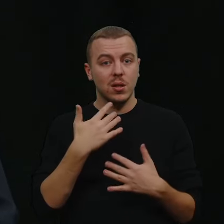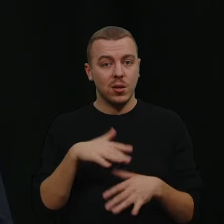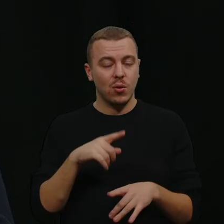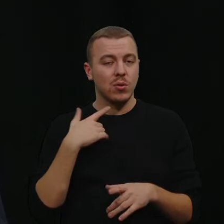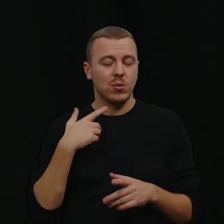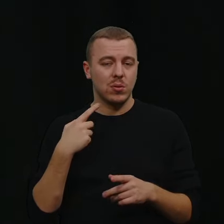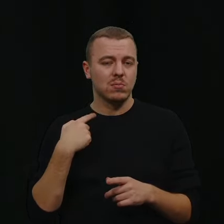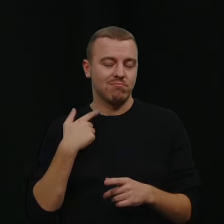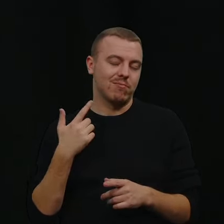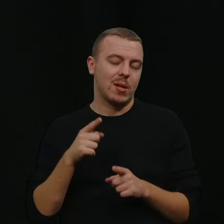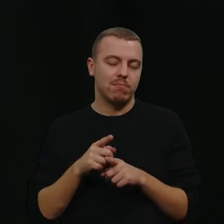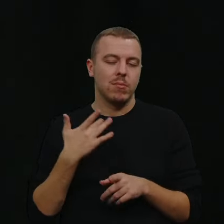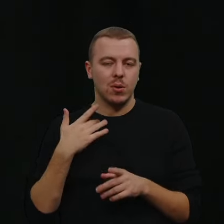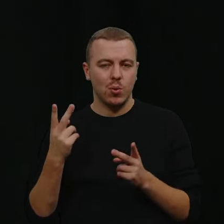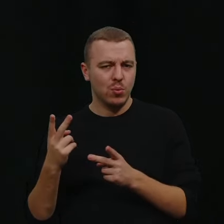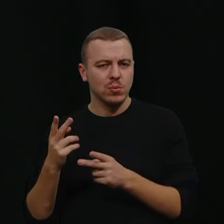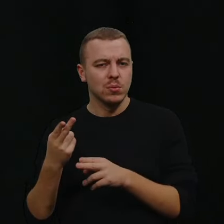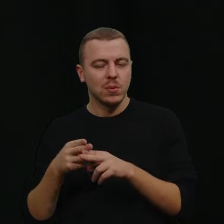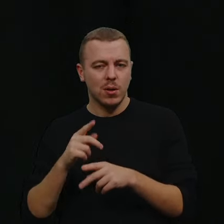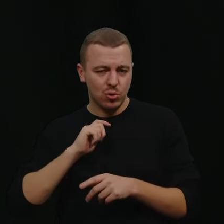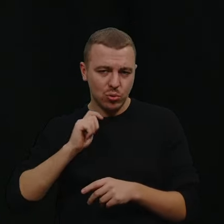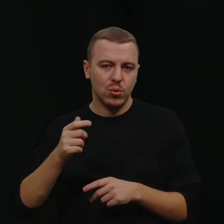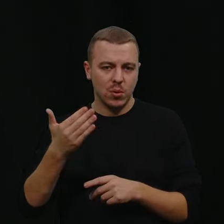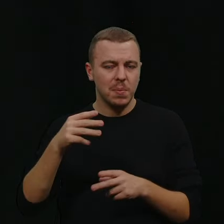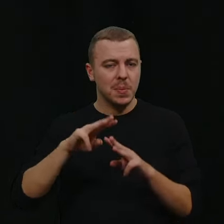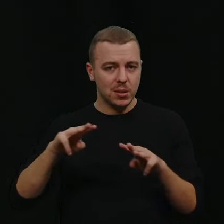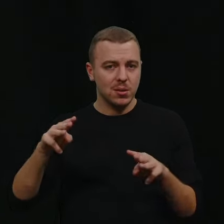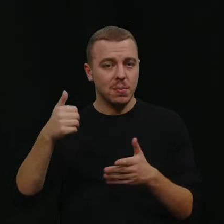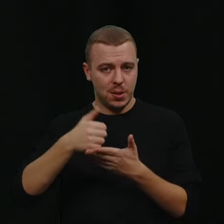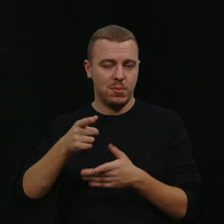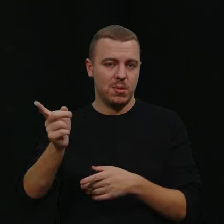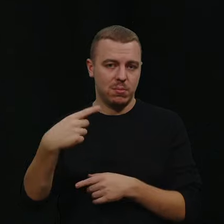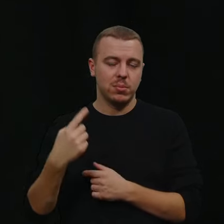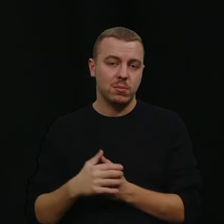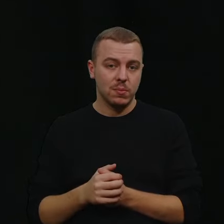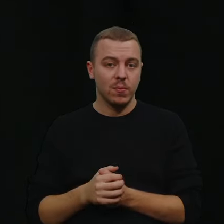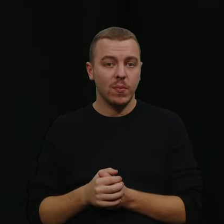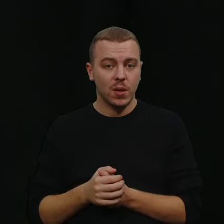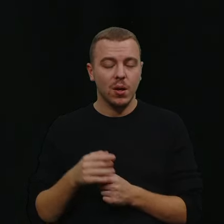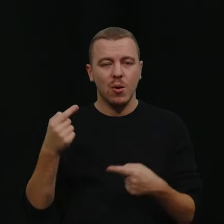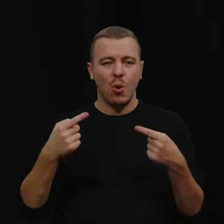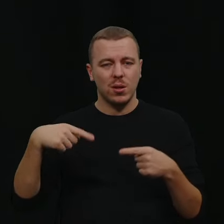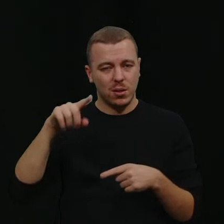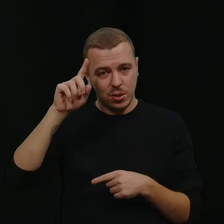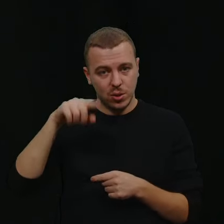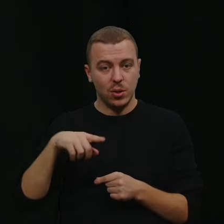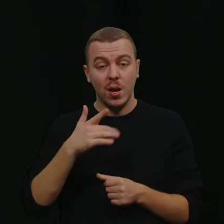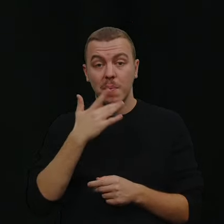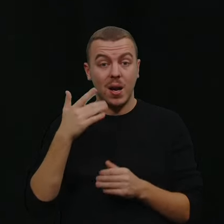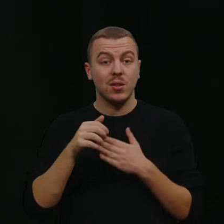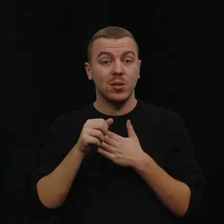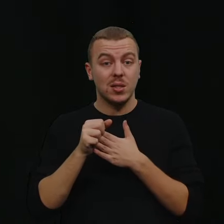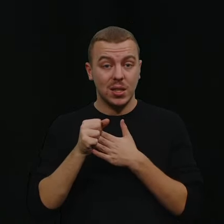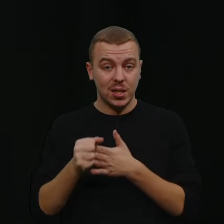reikalaujant, kad jinai pasisakytų, ką bus ministrė pirmininkė. Atsiminkim, nu, politikai tikriausiai tą žino, kad nu partijos